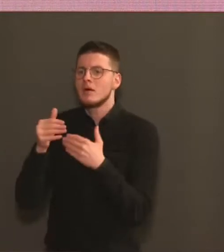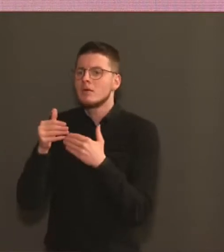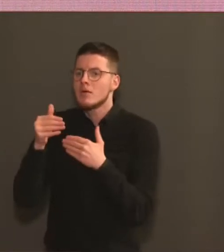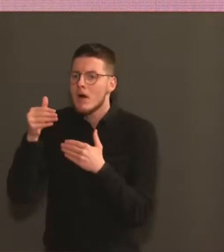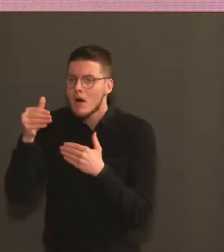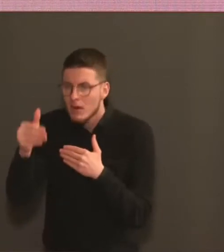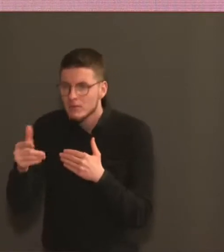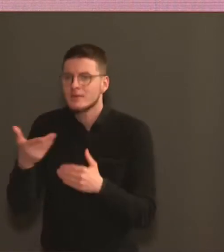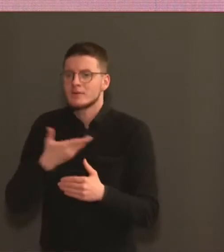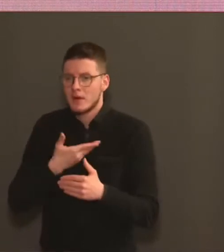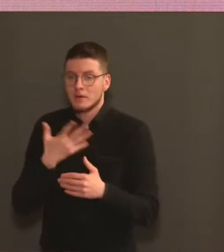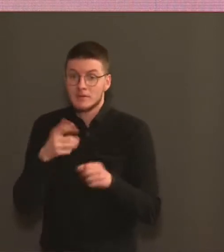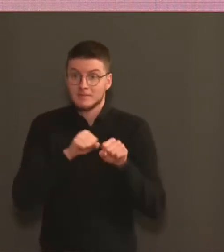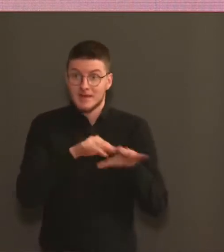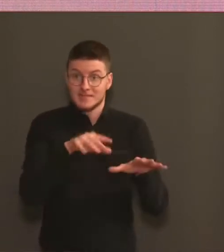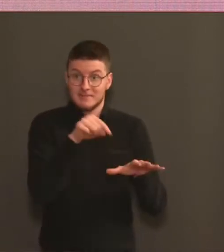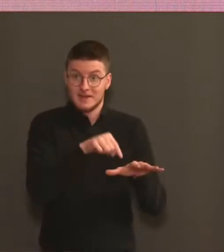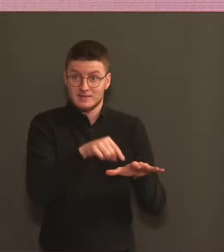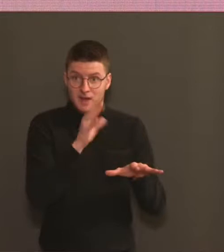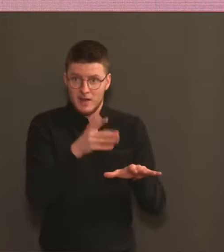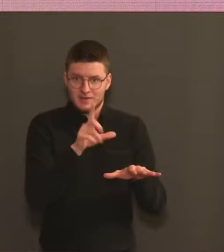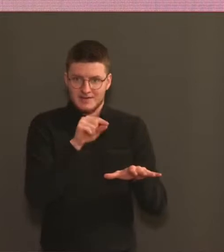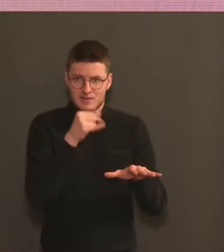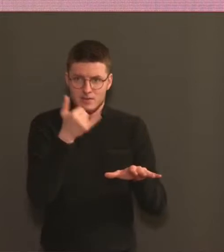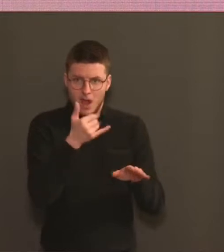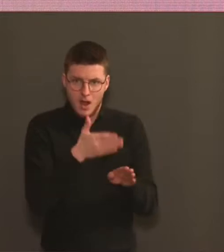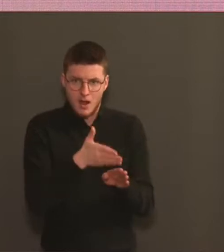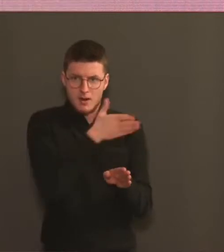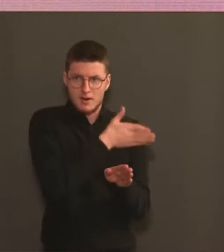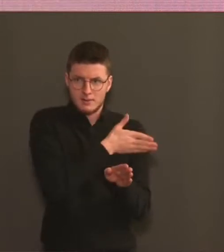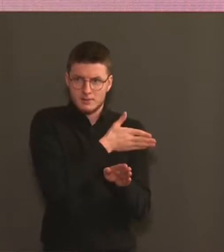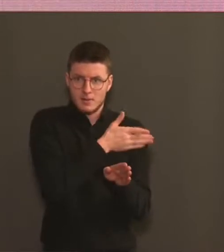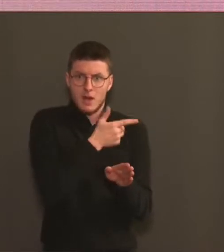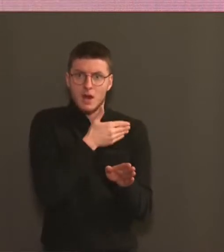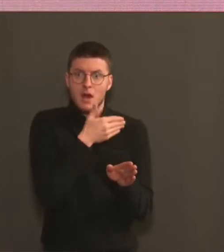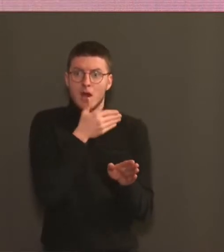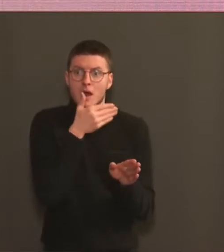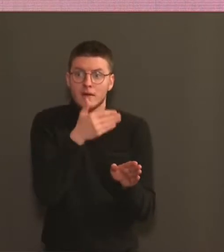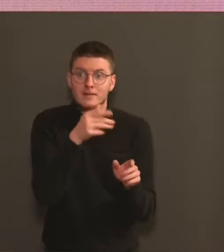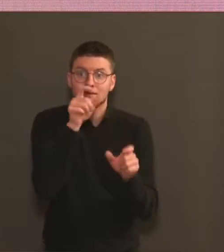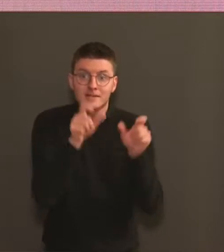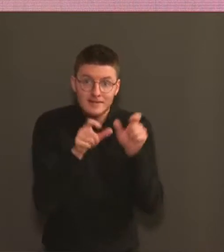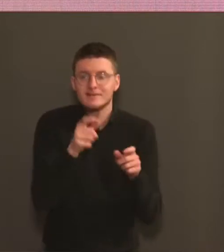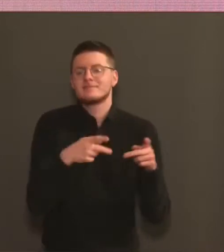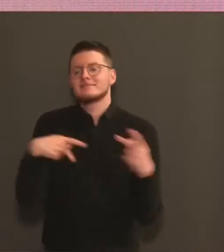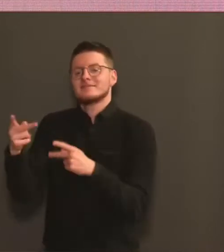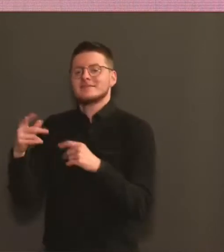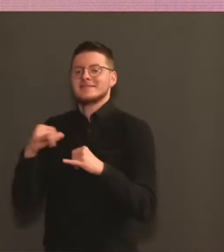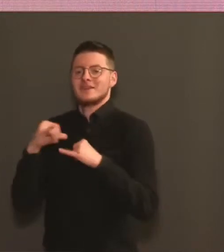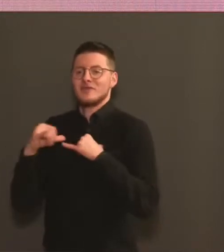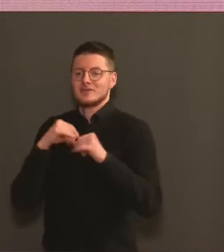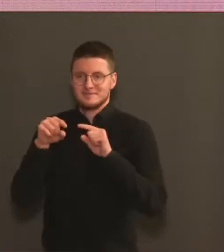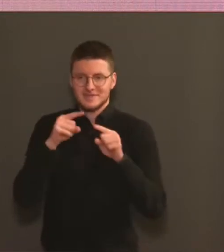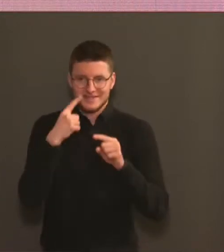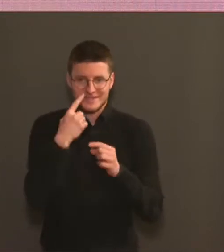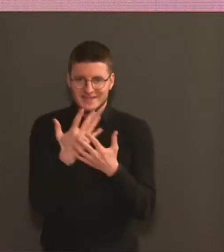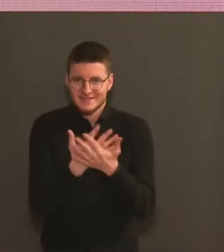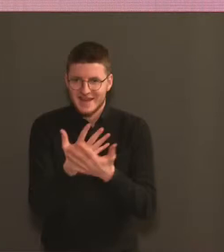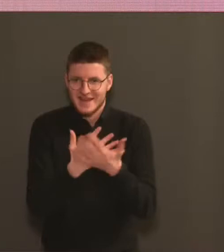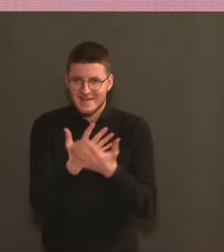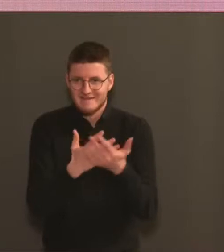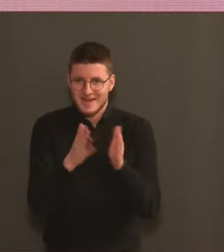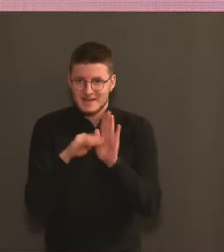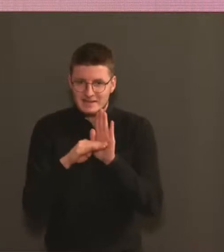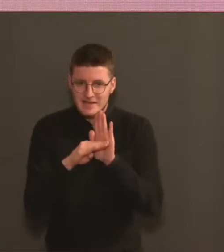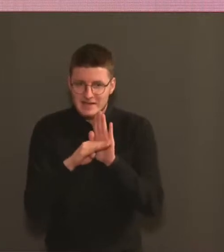besmettingen die zijn al een 10-tal dagen daarvoor gebeurd. Dus je vaststelling dat de cijfers aan het stijgen zijn, dat er een probleem is,